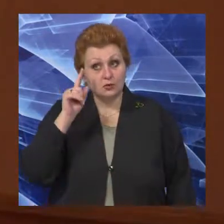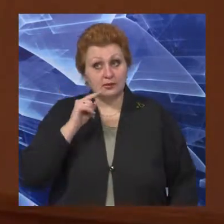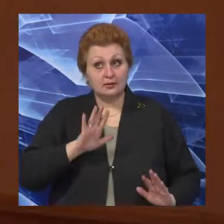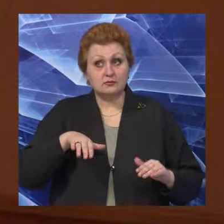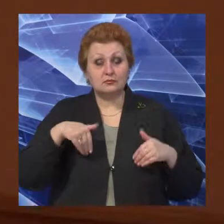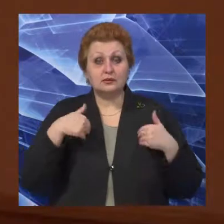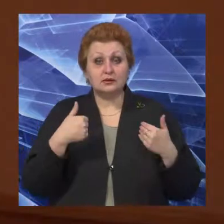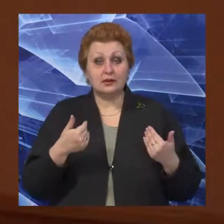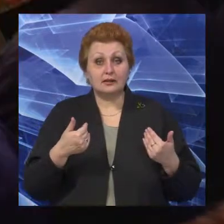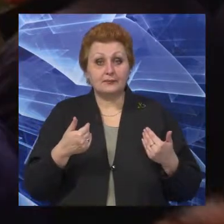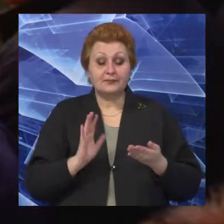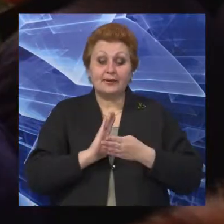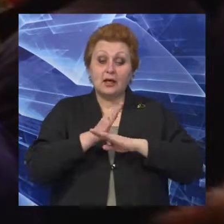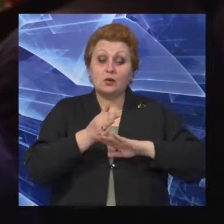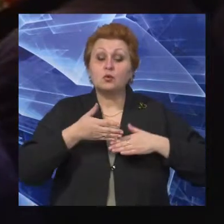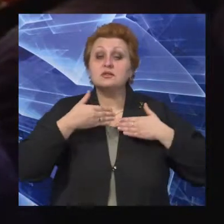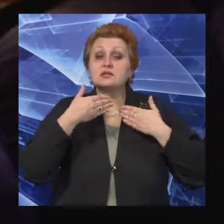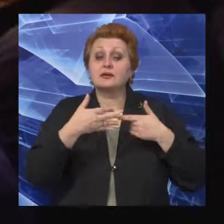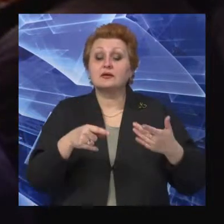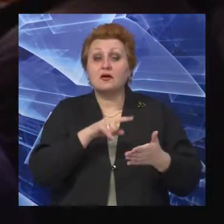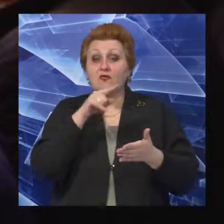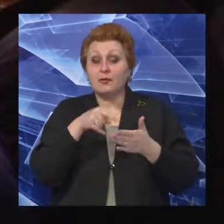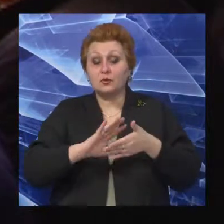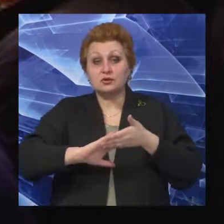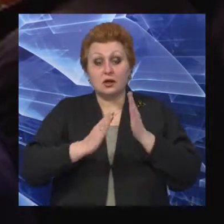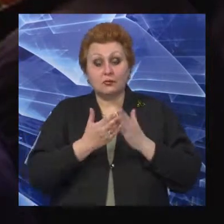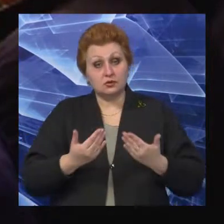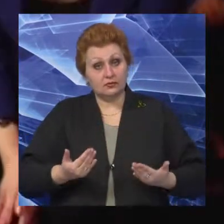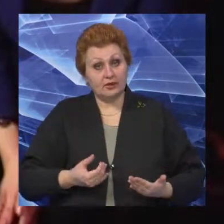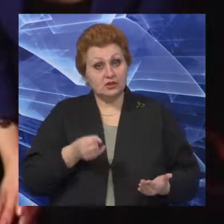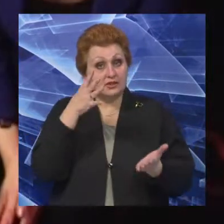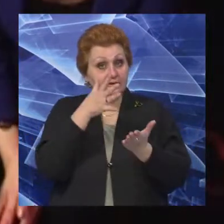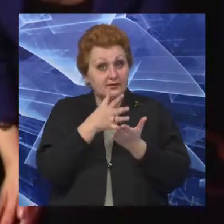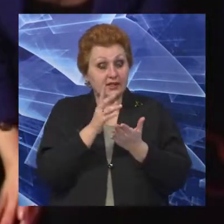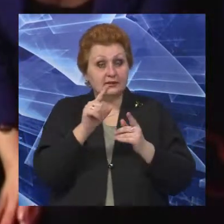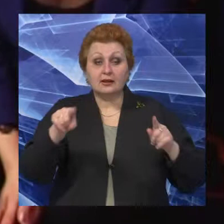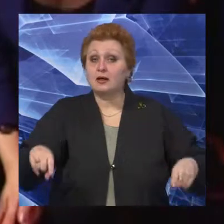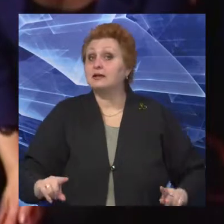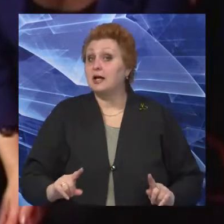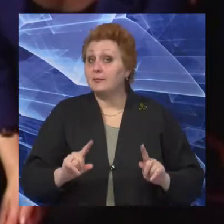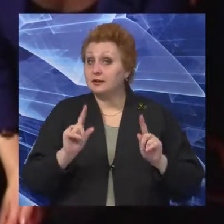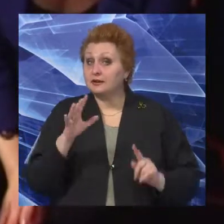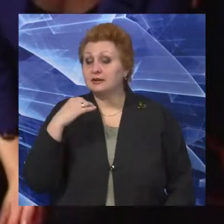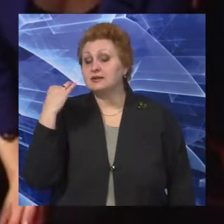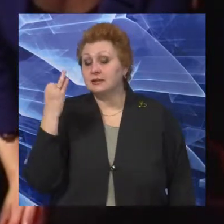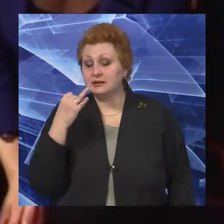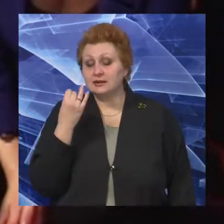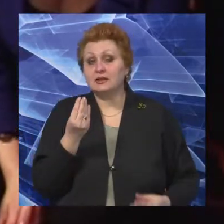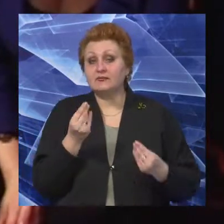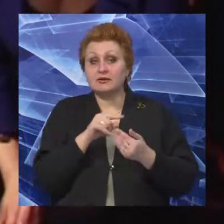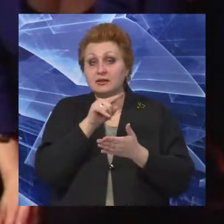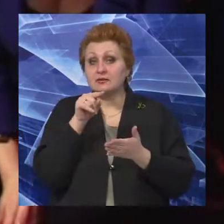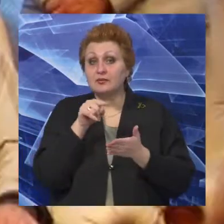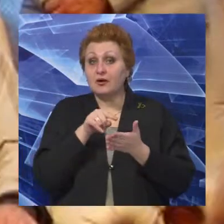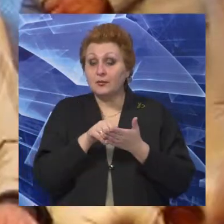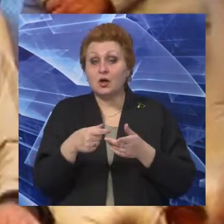что-то передать вот у себя. Гости задавали много вопросов об условиях жизни в центре, о том, как проходит реабилитация. Интересовались и